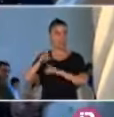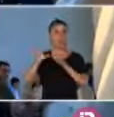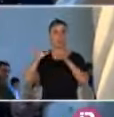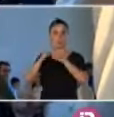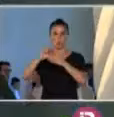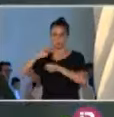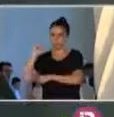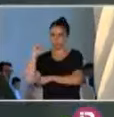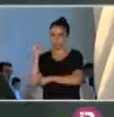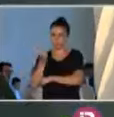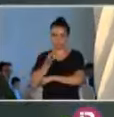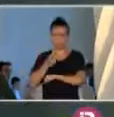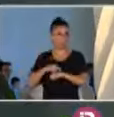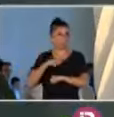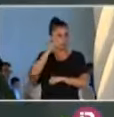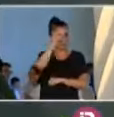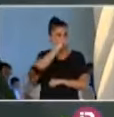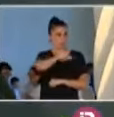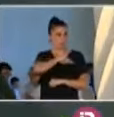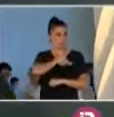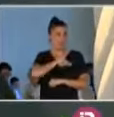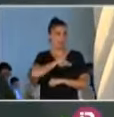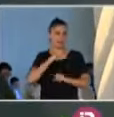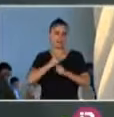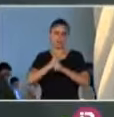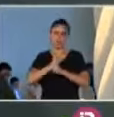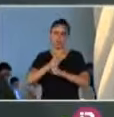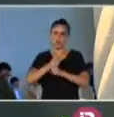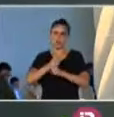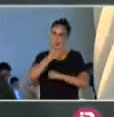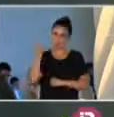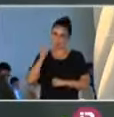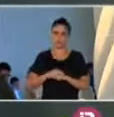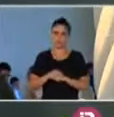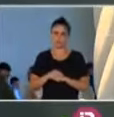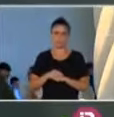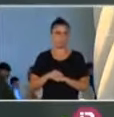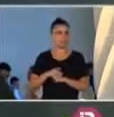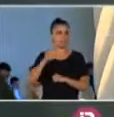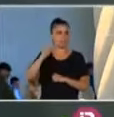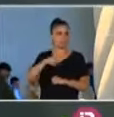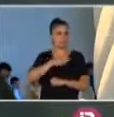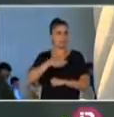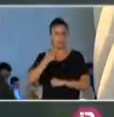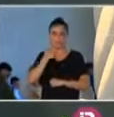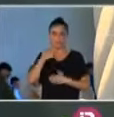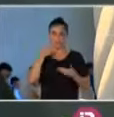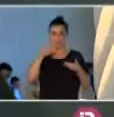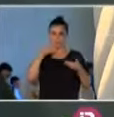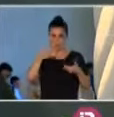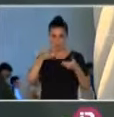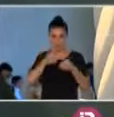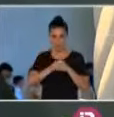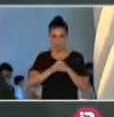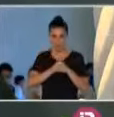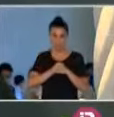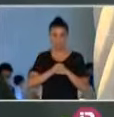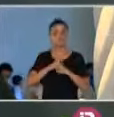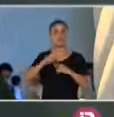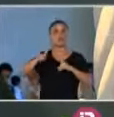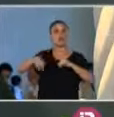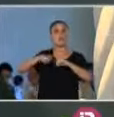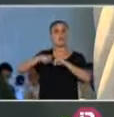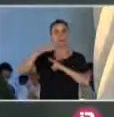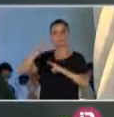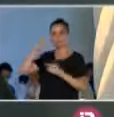I som conscient que de vegades això no és fàcil. També vull tenir unes paraules d'agraïment i d'admiració